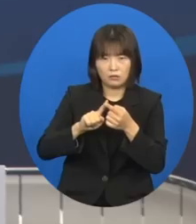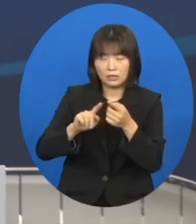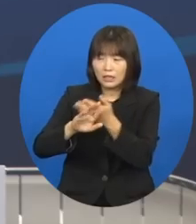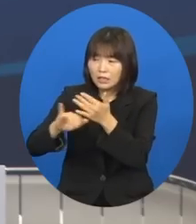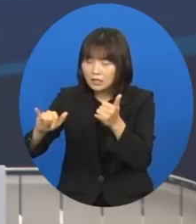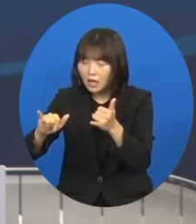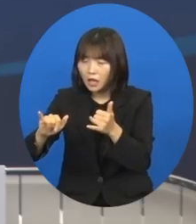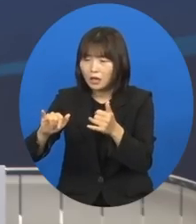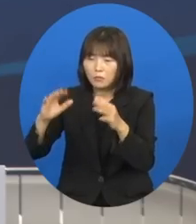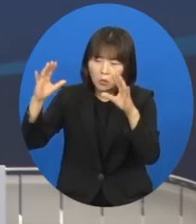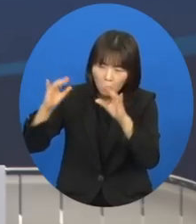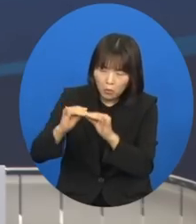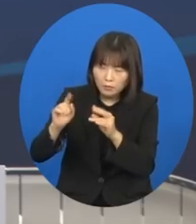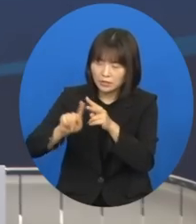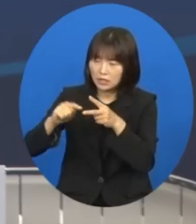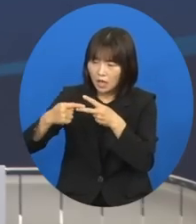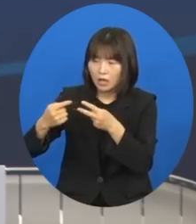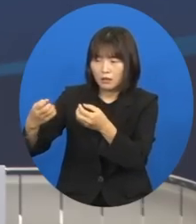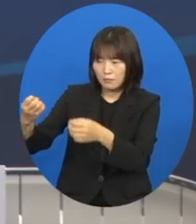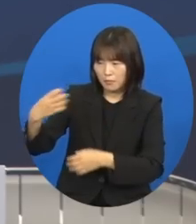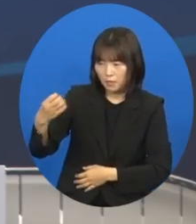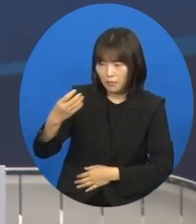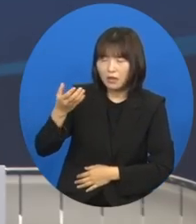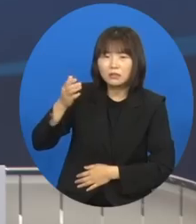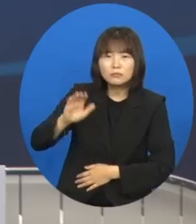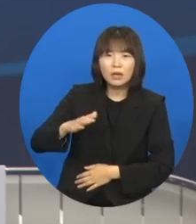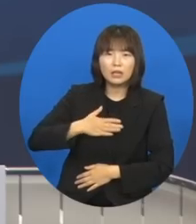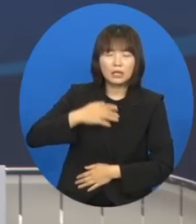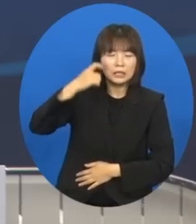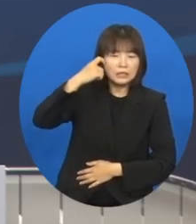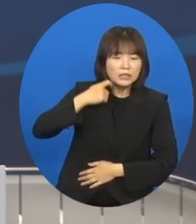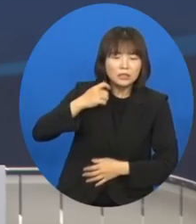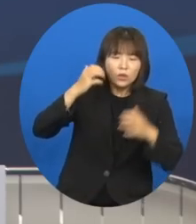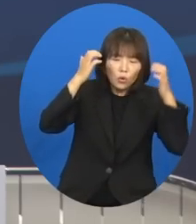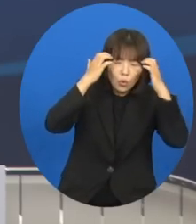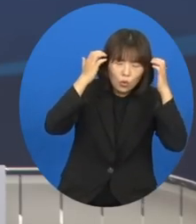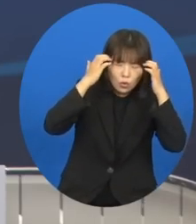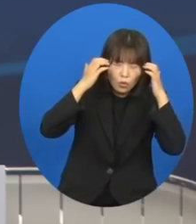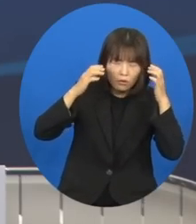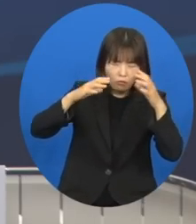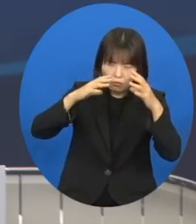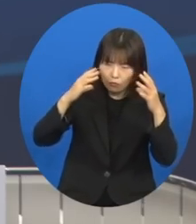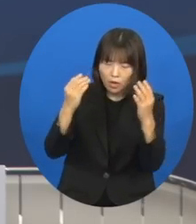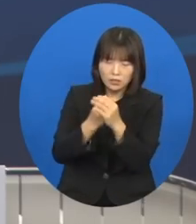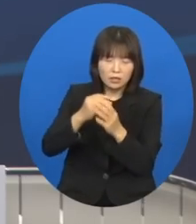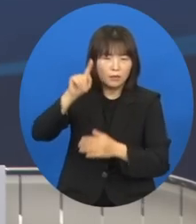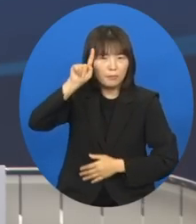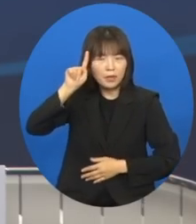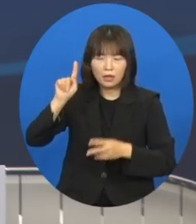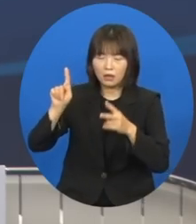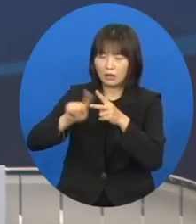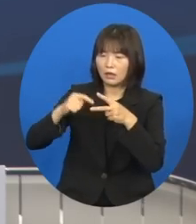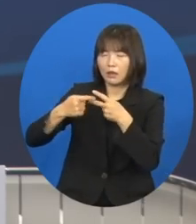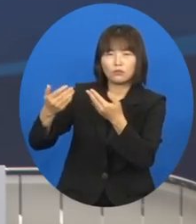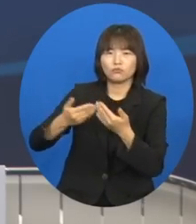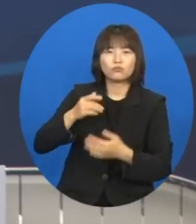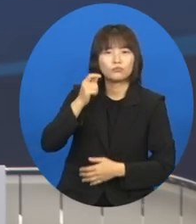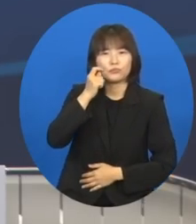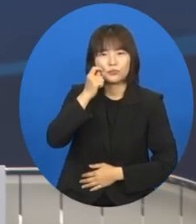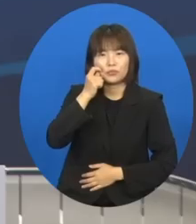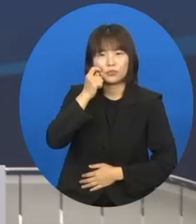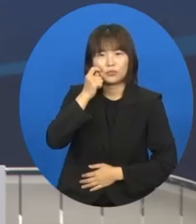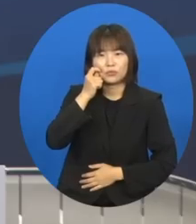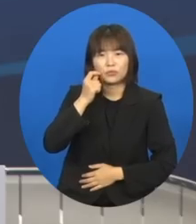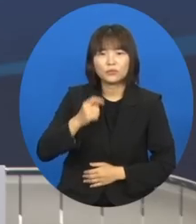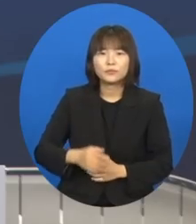공감하고 이해한다고 할지라도 절대로 내가 느끼는 그 고통을 온전히 알 수가 없습니다. 그 고통을 알 수